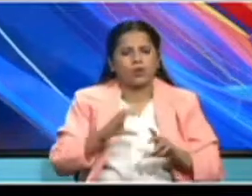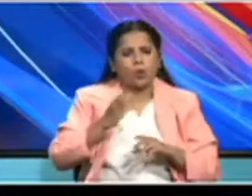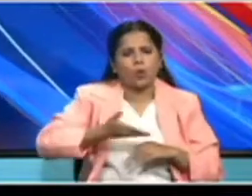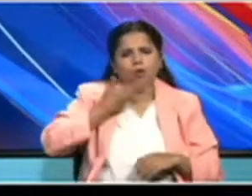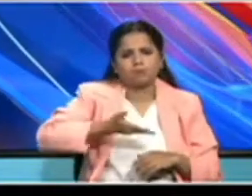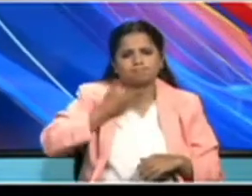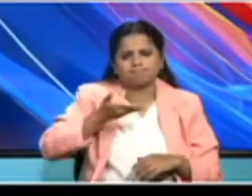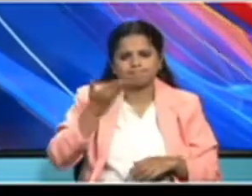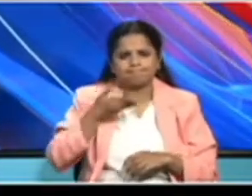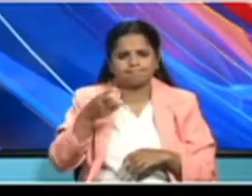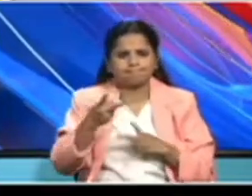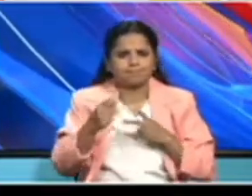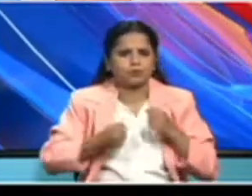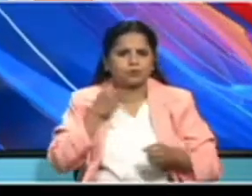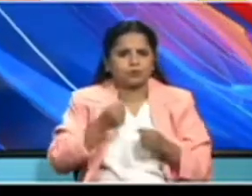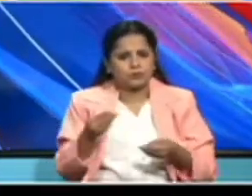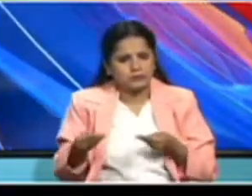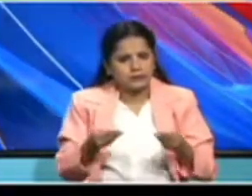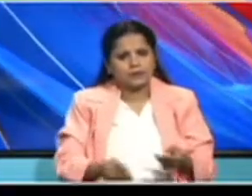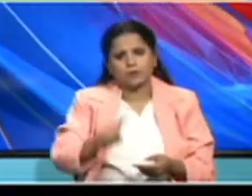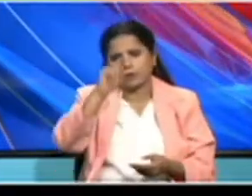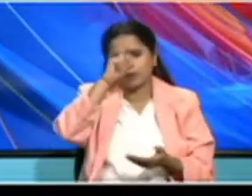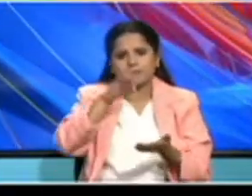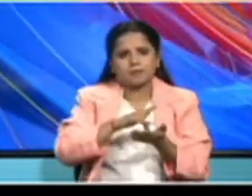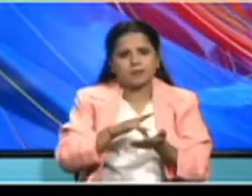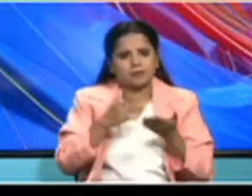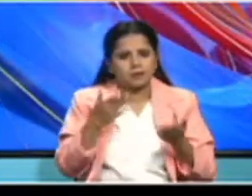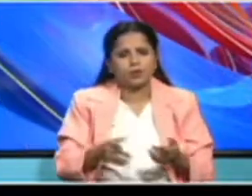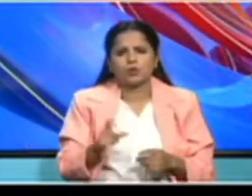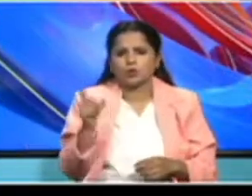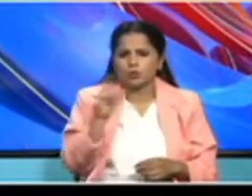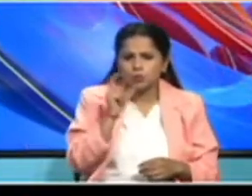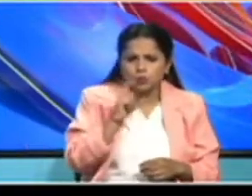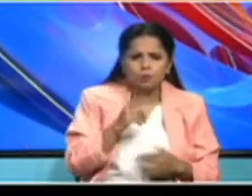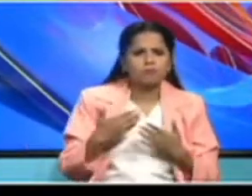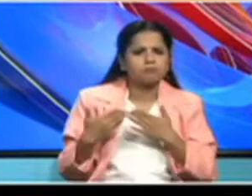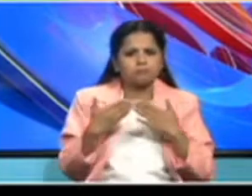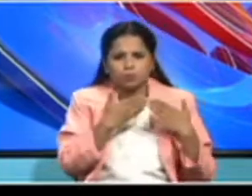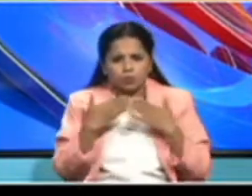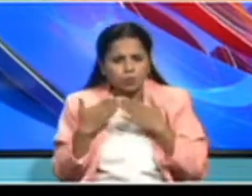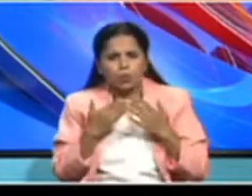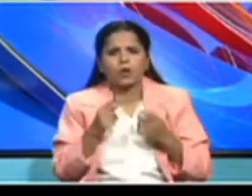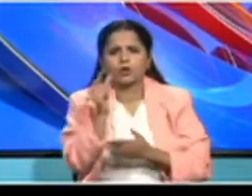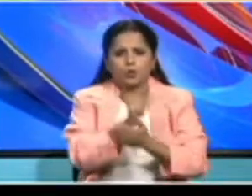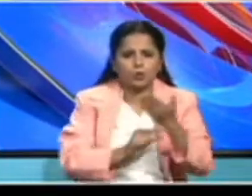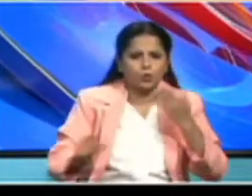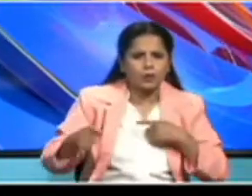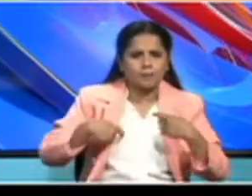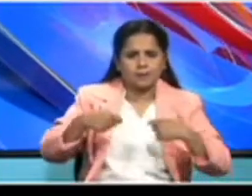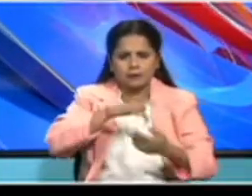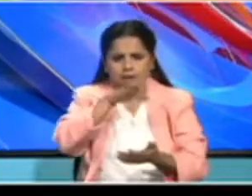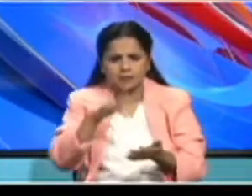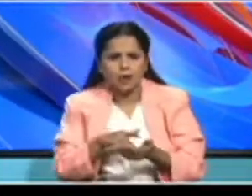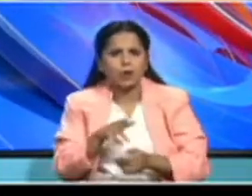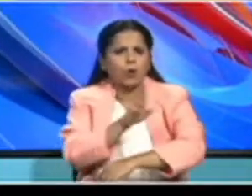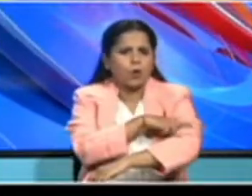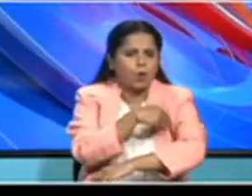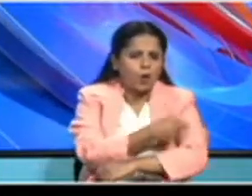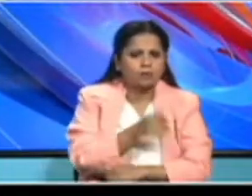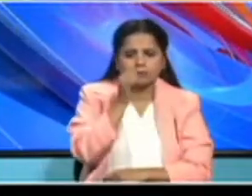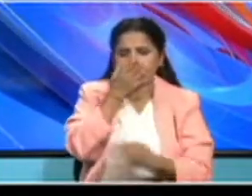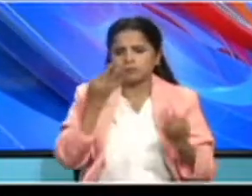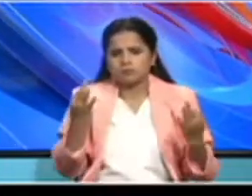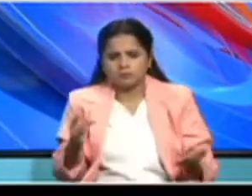कोचिंग सुविधाएं गुजरात में मुहैया कराना। स्कूल, कॉलेज, यूनिवर्सिटीज, फिटनेस सेंटर, हॉस्पिटल, योगा